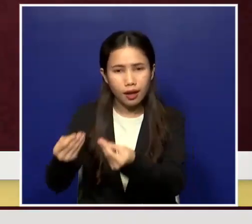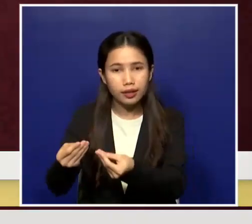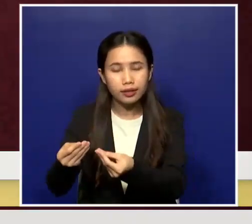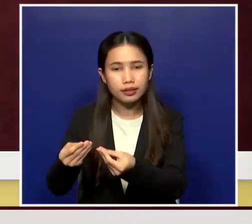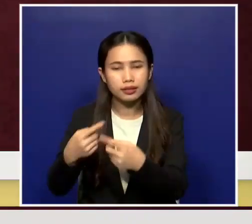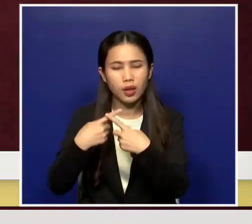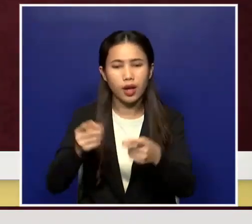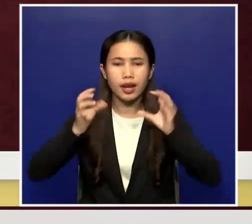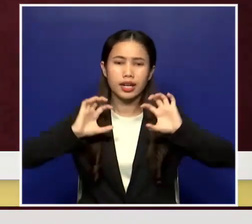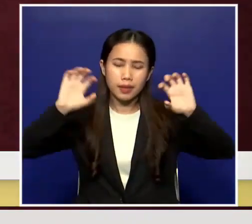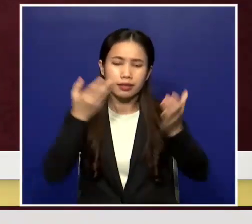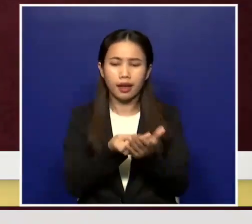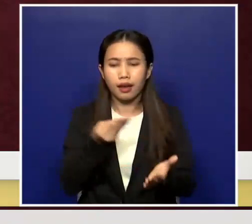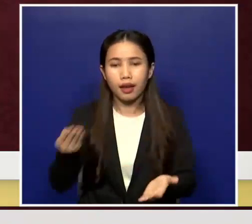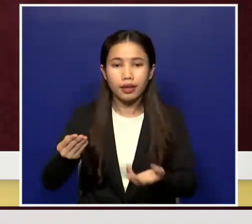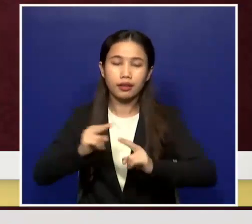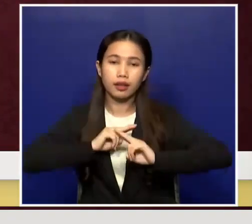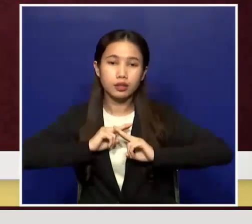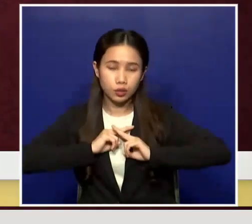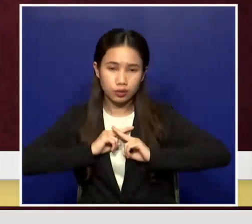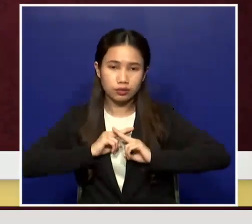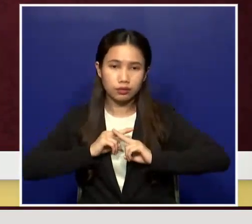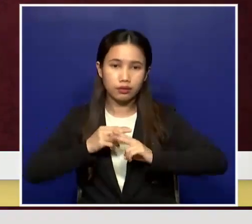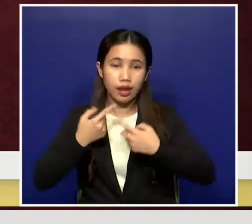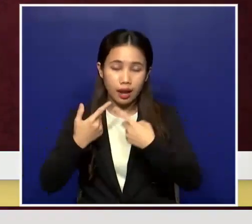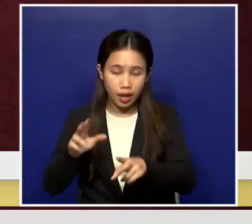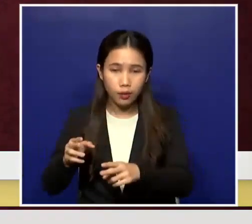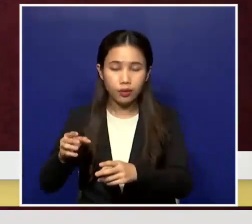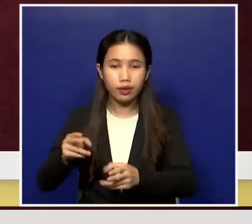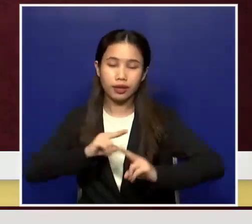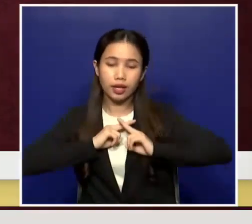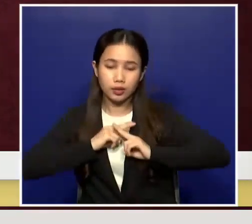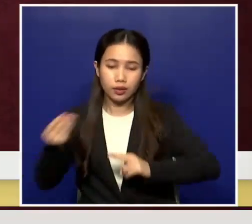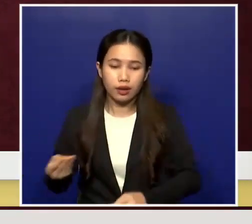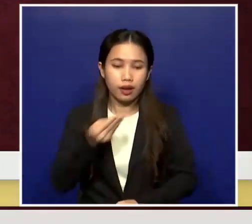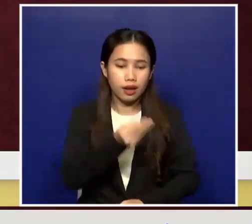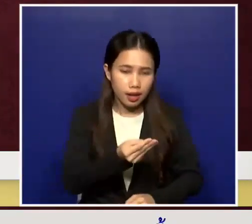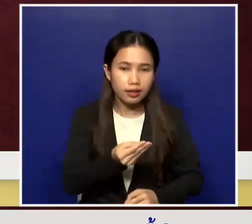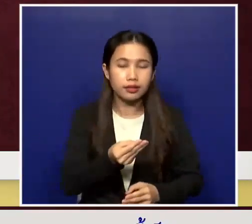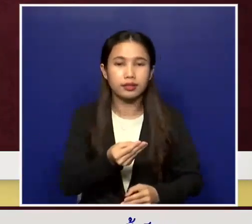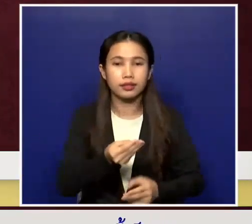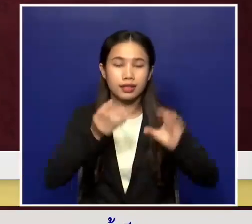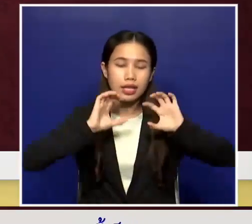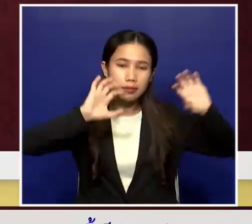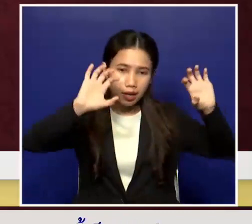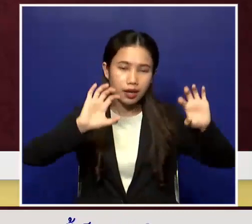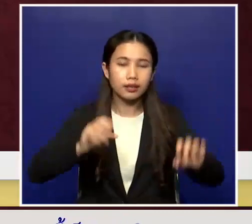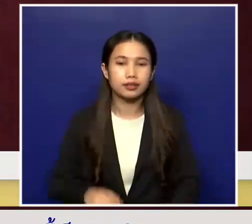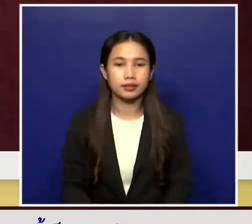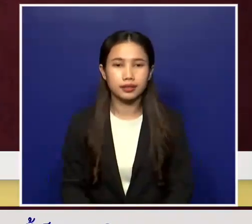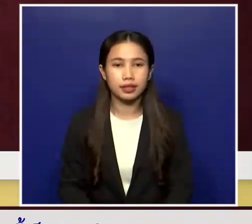อกชนบริษัท Data Gate แล้วเอกชนมาส่งมอบให้รัฐนี่ยังไง G2K นี่ไง